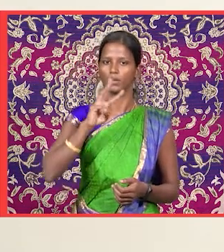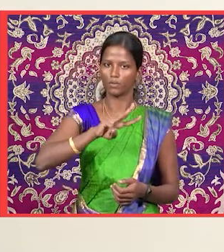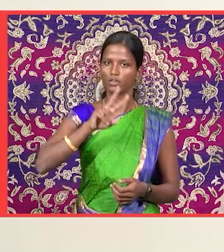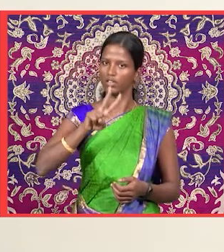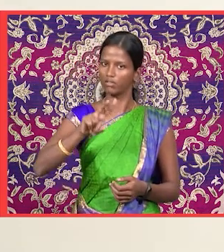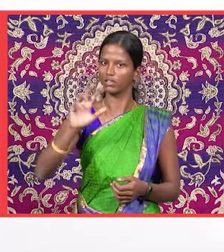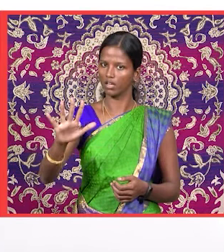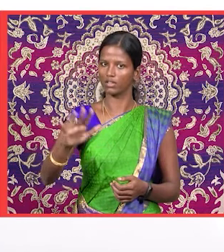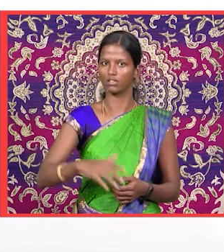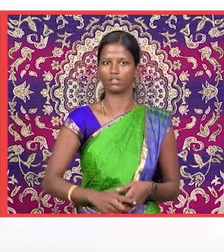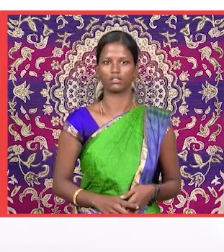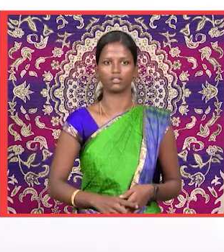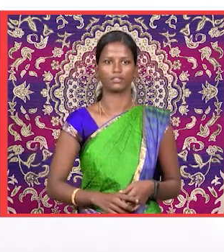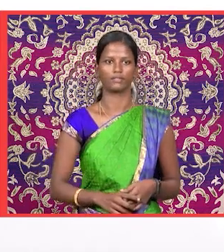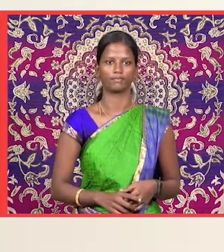₹325.